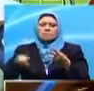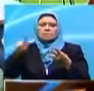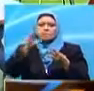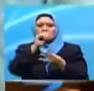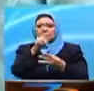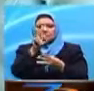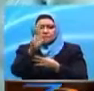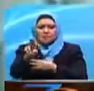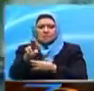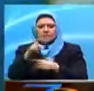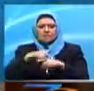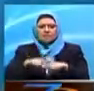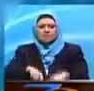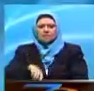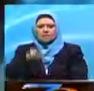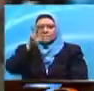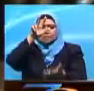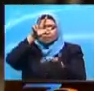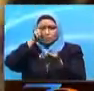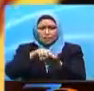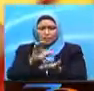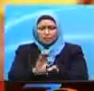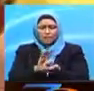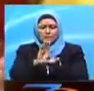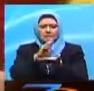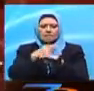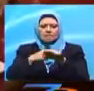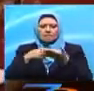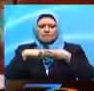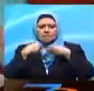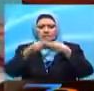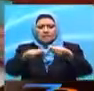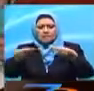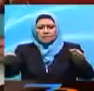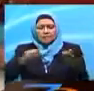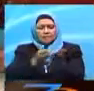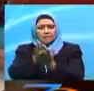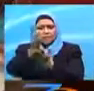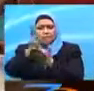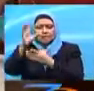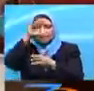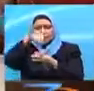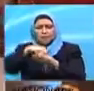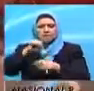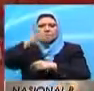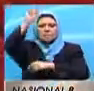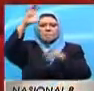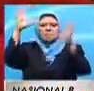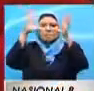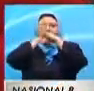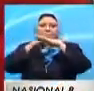3000 penerima bantuan sepanjang jelajah berlangsung yang meliputi lima laluan termasuk Sabah dan